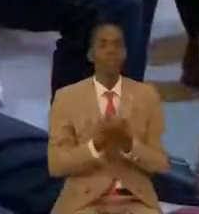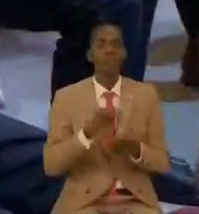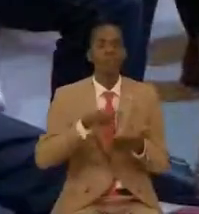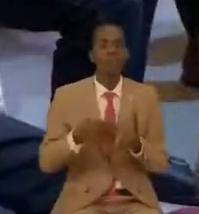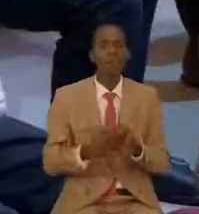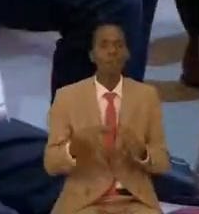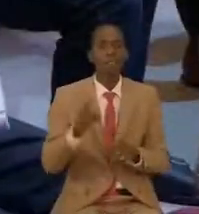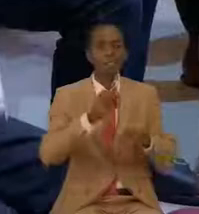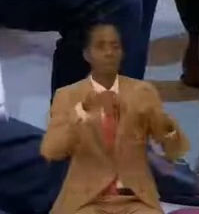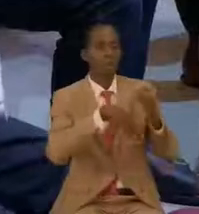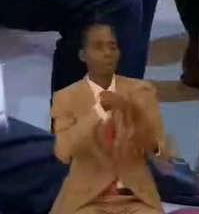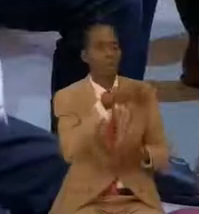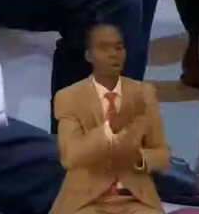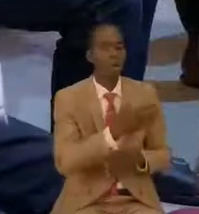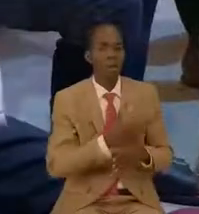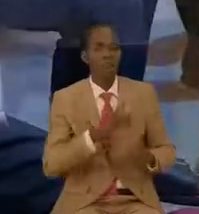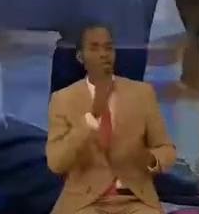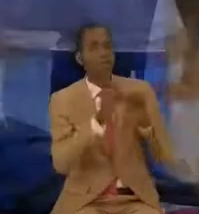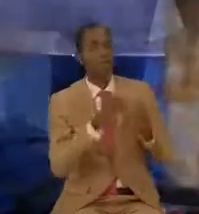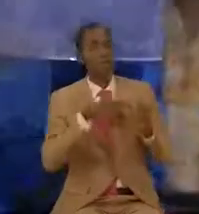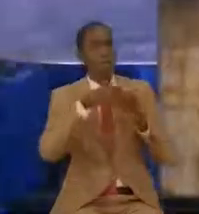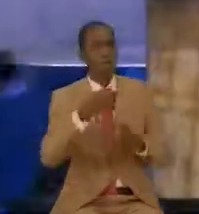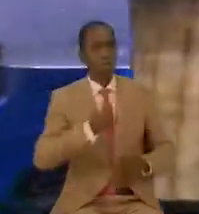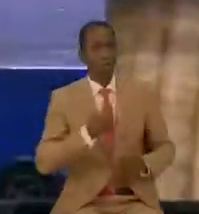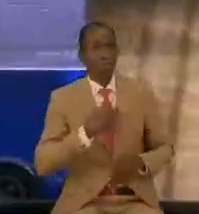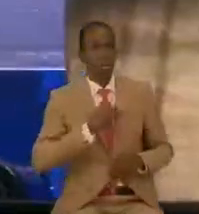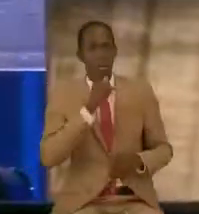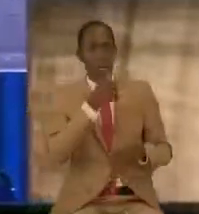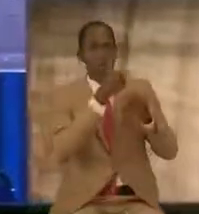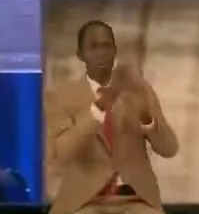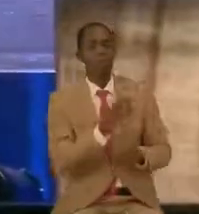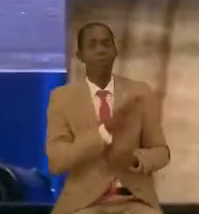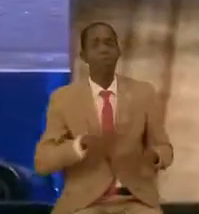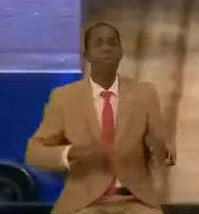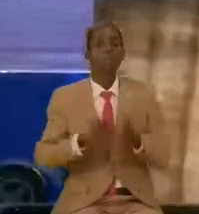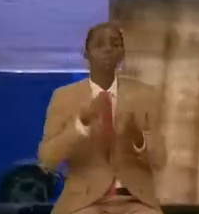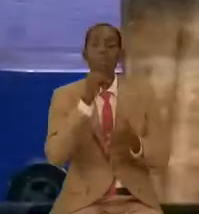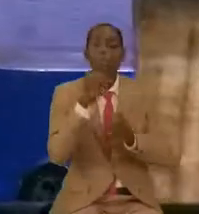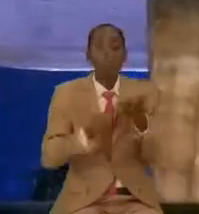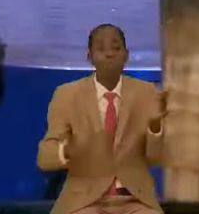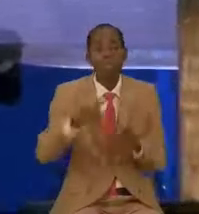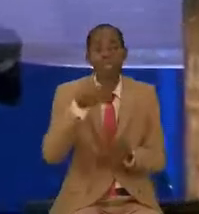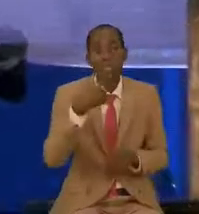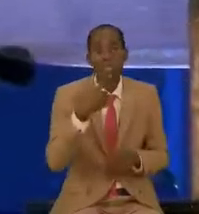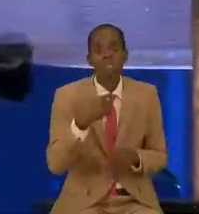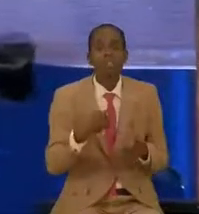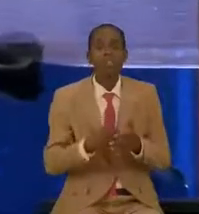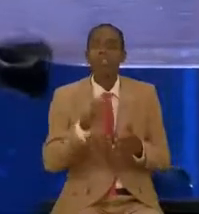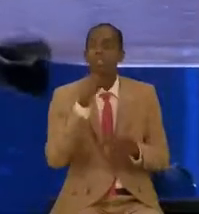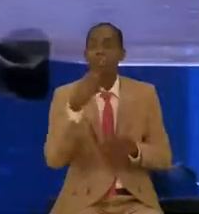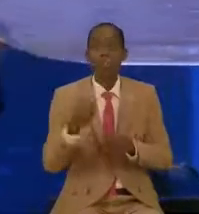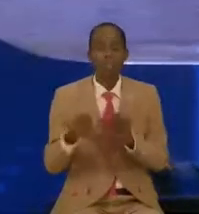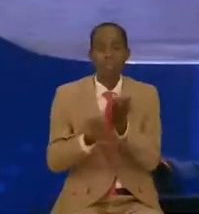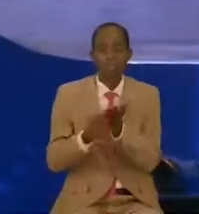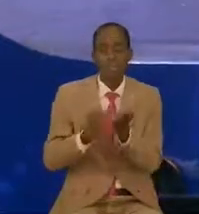C'est-à-dire qu'ils vont sortir et parler du fait qu'ils sont apôtres de Christ. Ce n'est pas ce qu'ils disent.